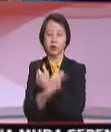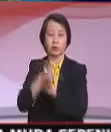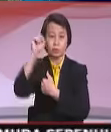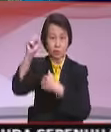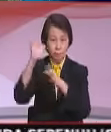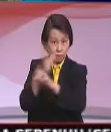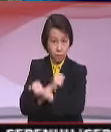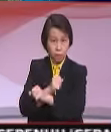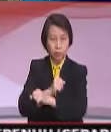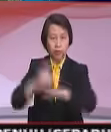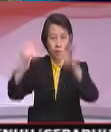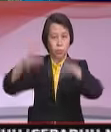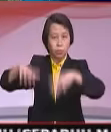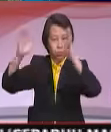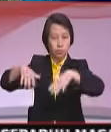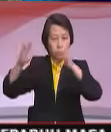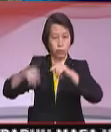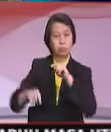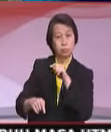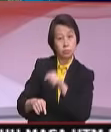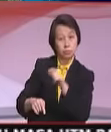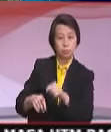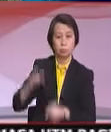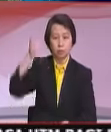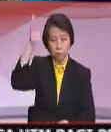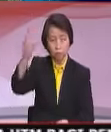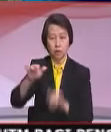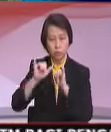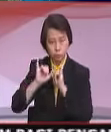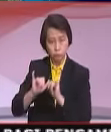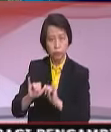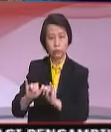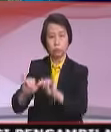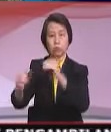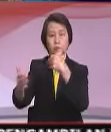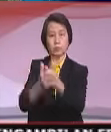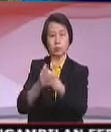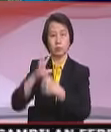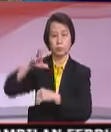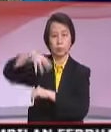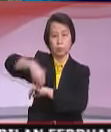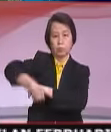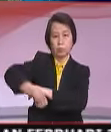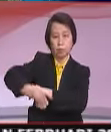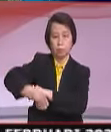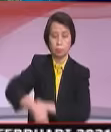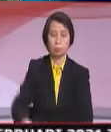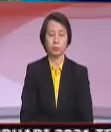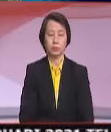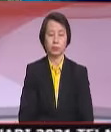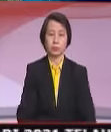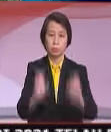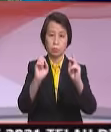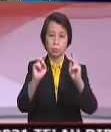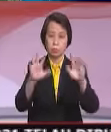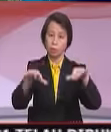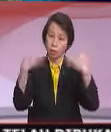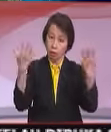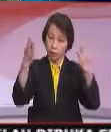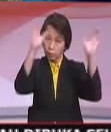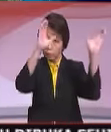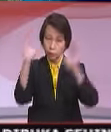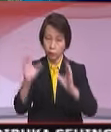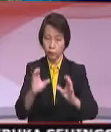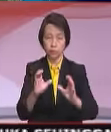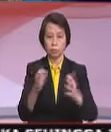Dan keadaan cuaca yang agak lembap ini dijangkakan akan berterusan sehingga ke lewat malam nanti. Baiklah, sekian sahaja laporan cuaca